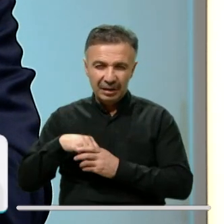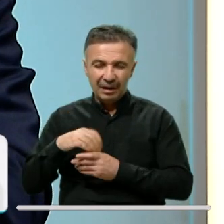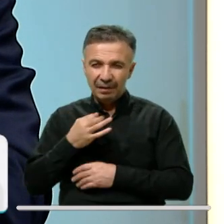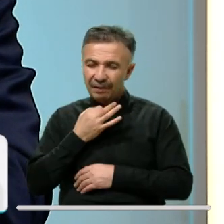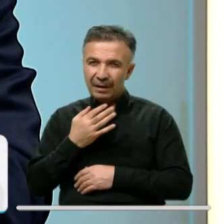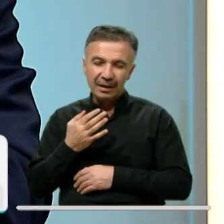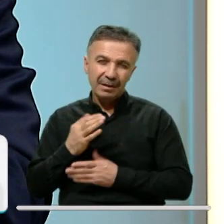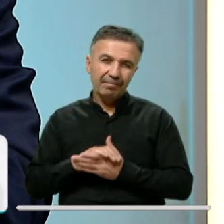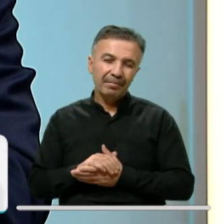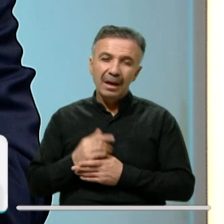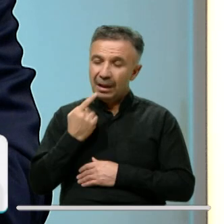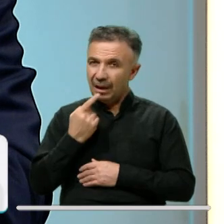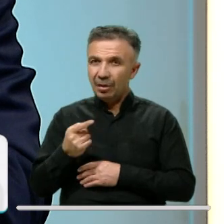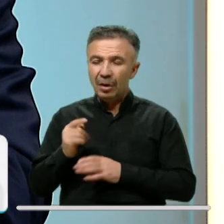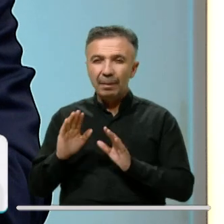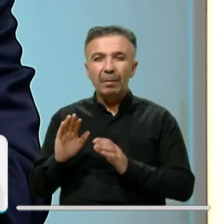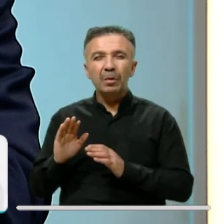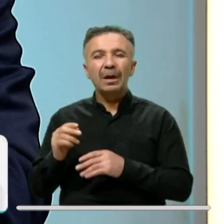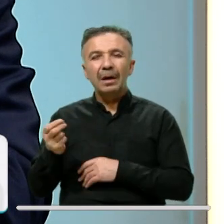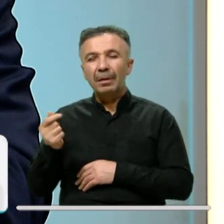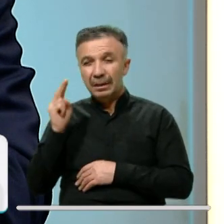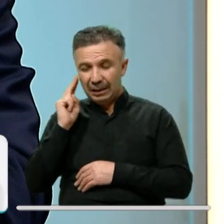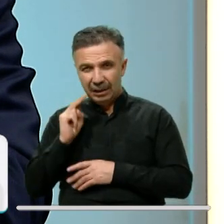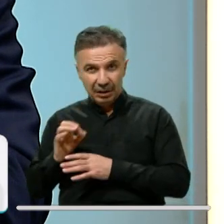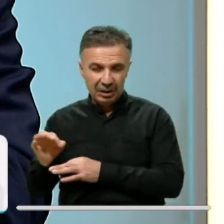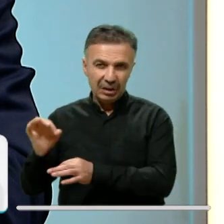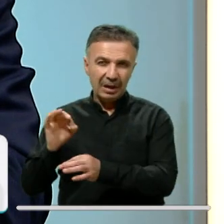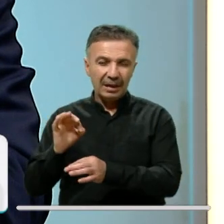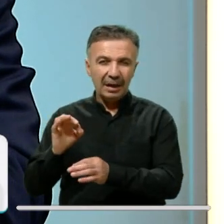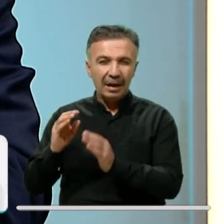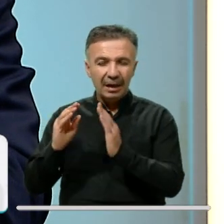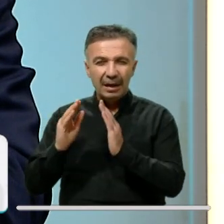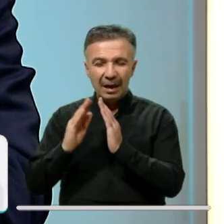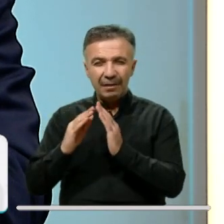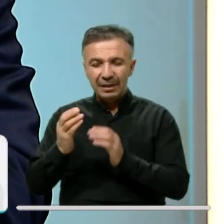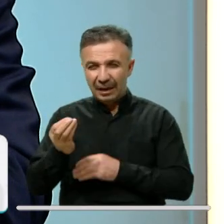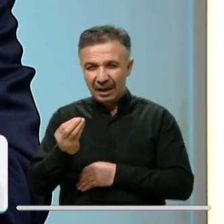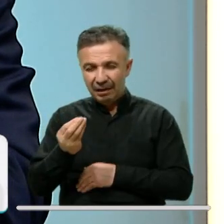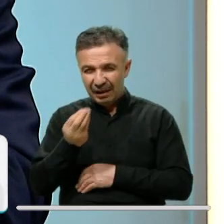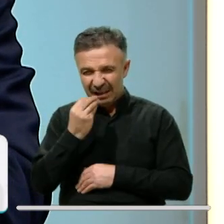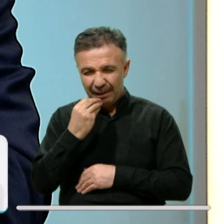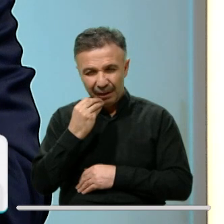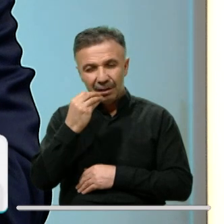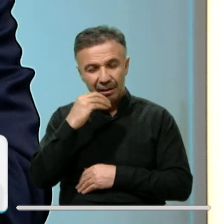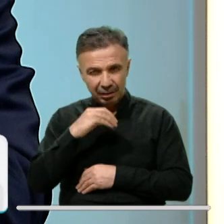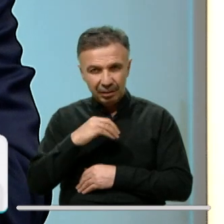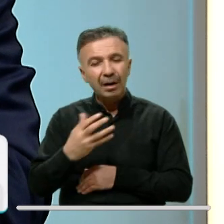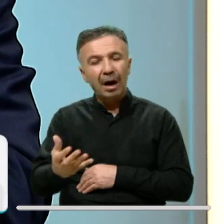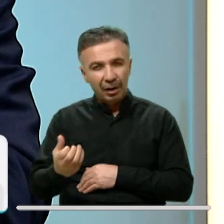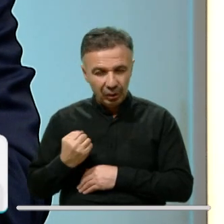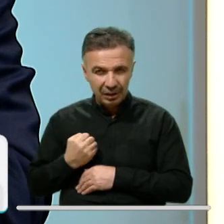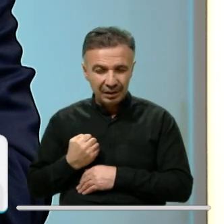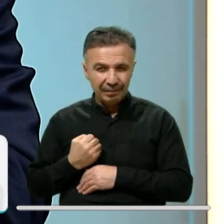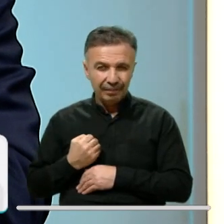yoksuldur deniliyor. Buradan zenginler falan alıyorlarsa, yani aş evidir diye gelip alıyorlarsa,